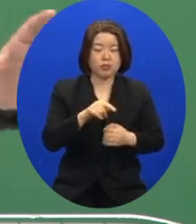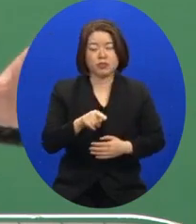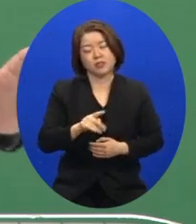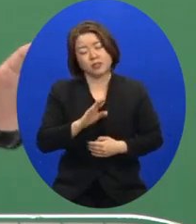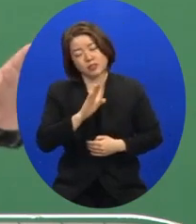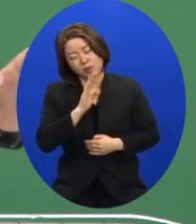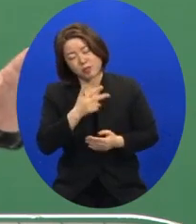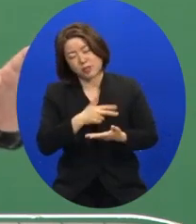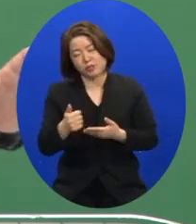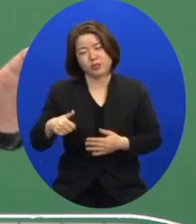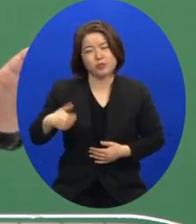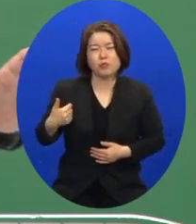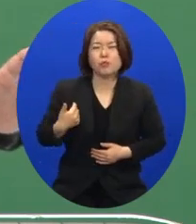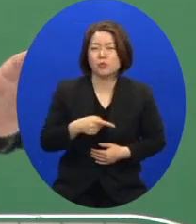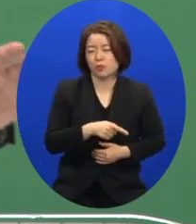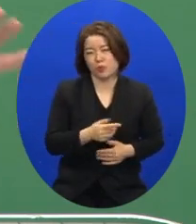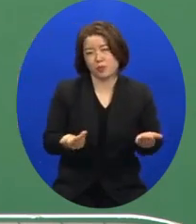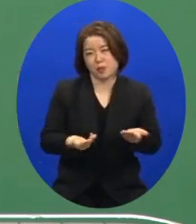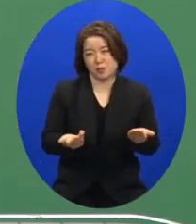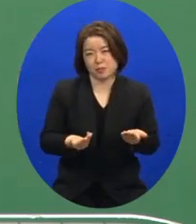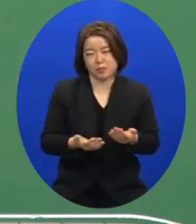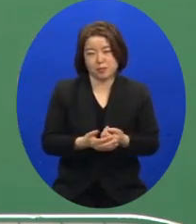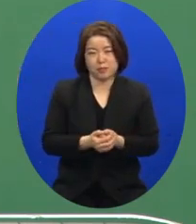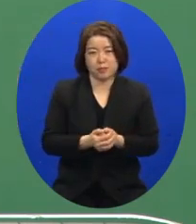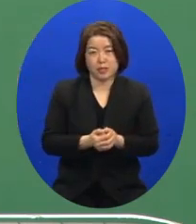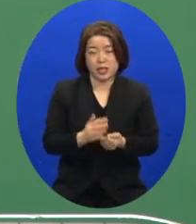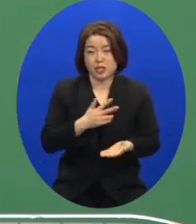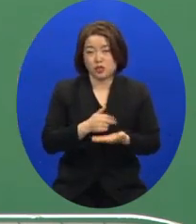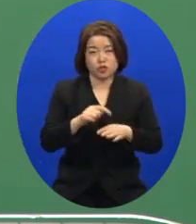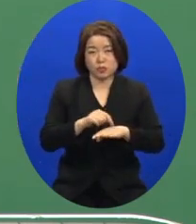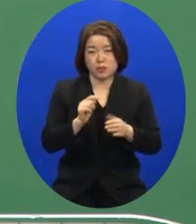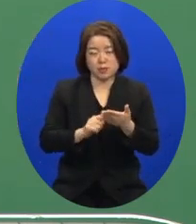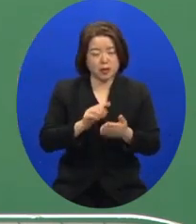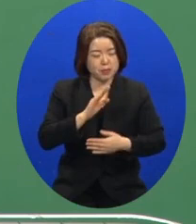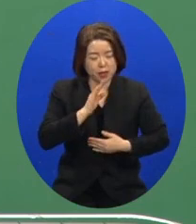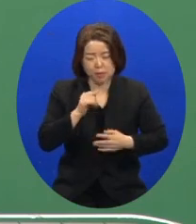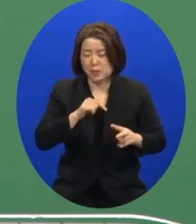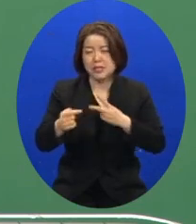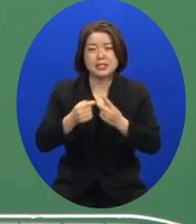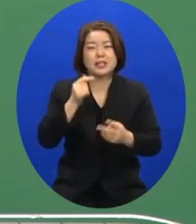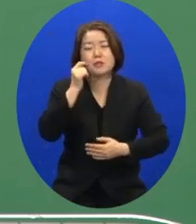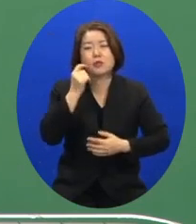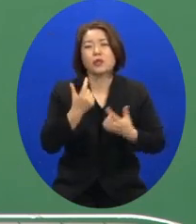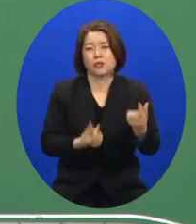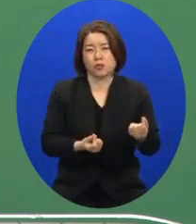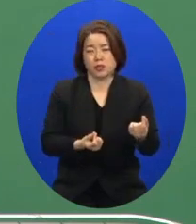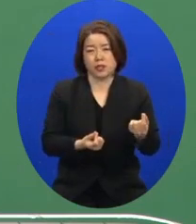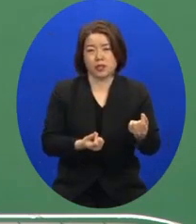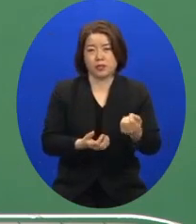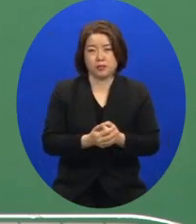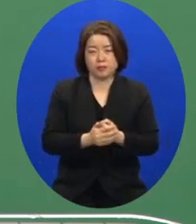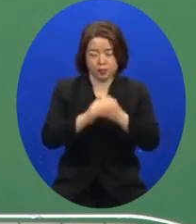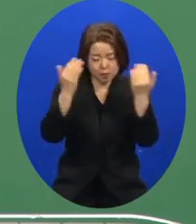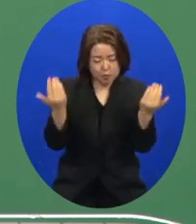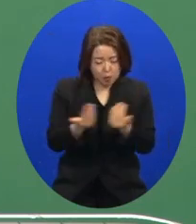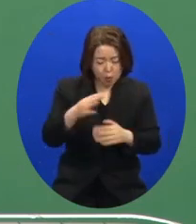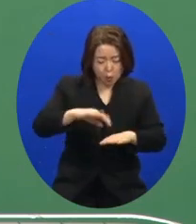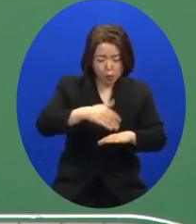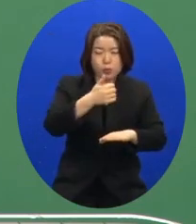주님을 모르는 거예요. 주님의 마음을 정말 이해 못하는 거예요. 만왕의 왕이신